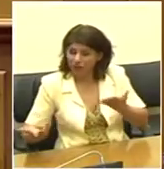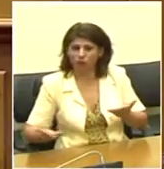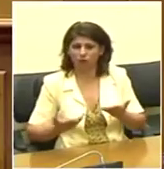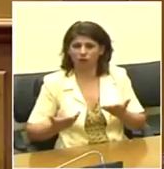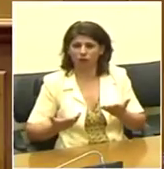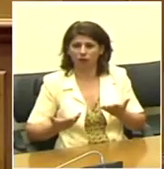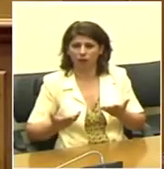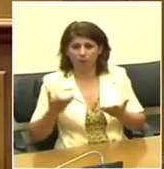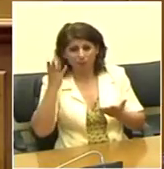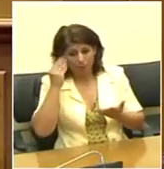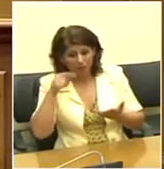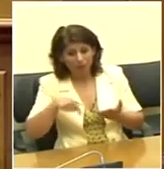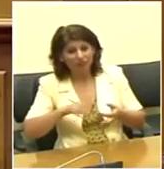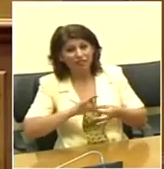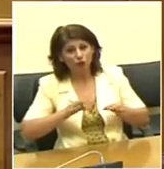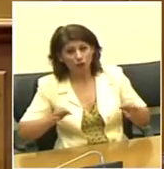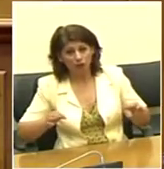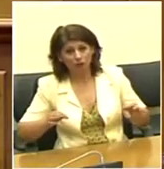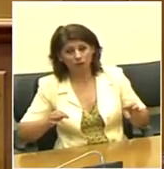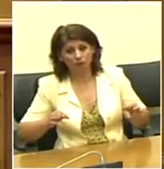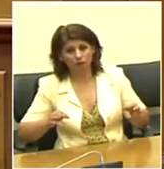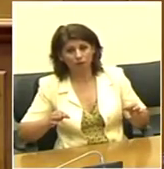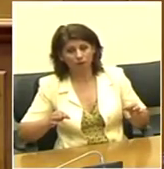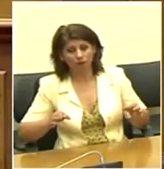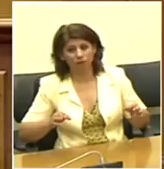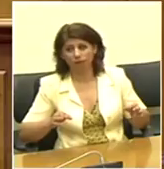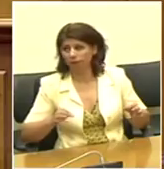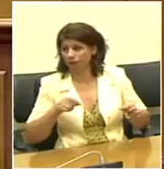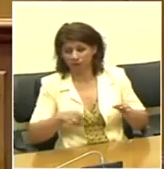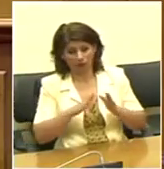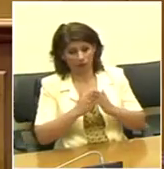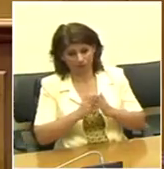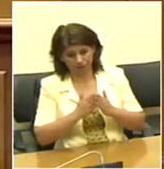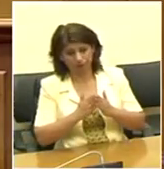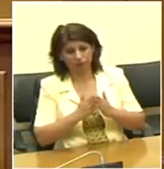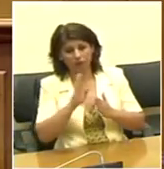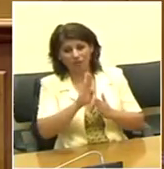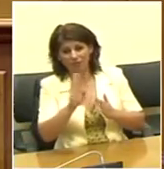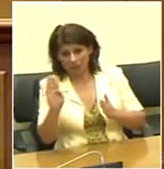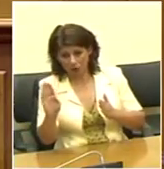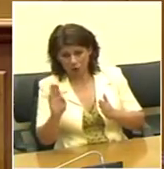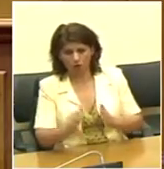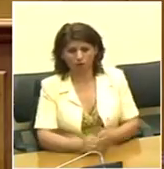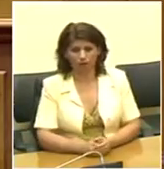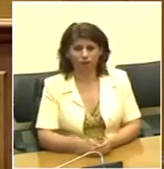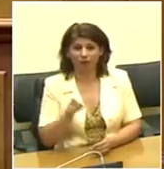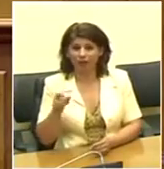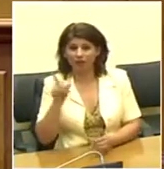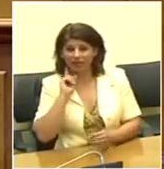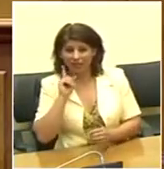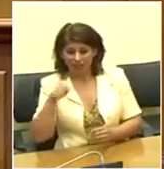Μαθαίνουμε από την ιστορία αυτή όμως, στο εξαιρετικό βιβλίο του Βασίλη Βασιλικού, ότι αυτή η κυρία σε